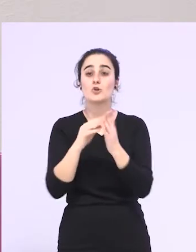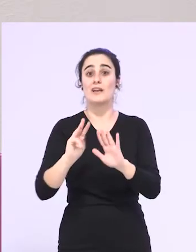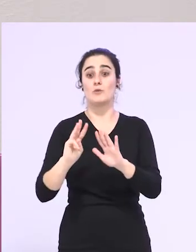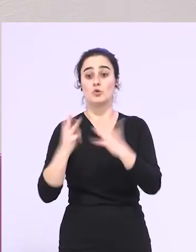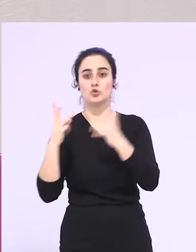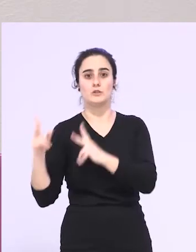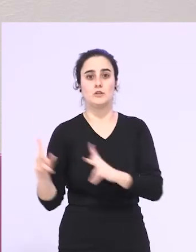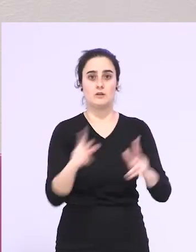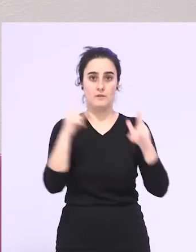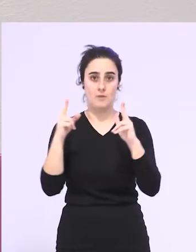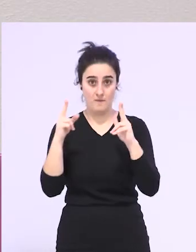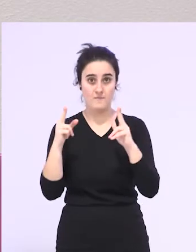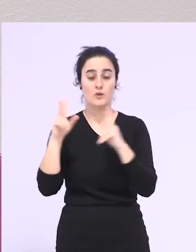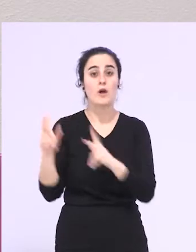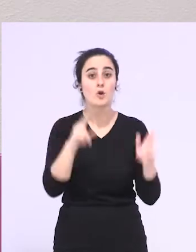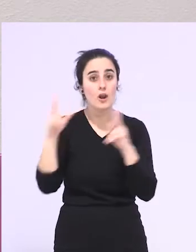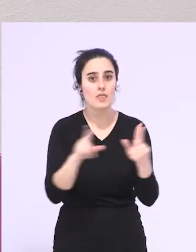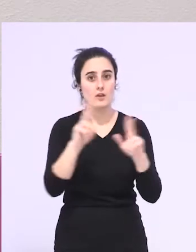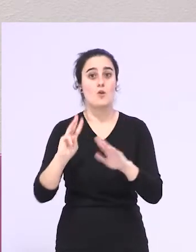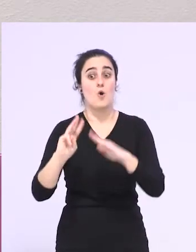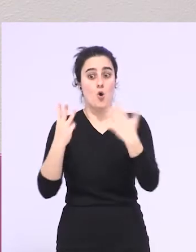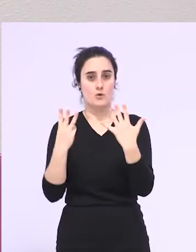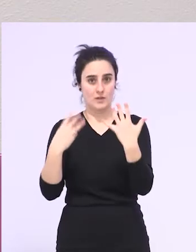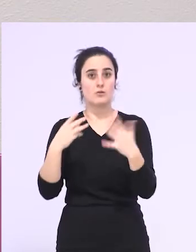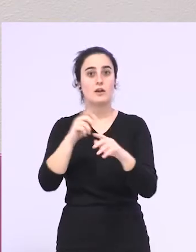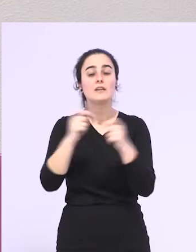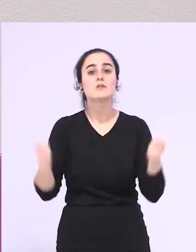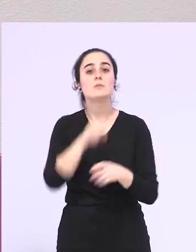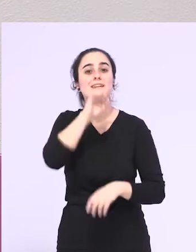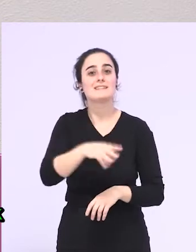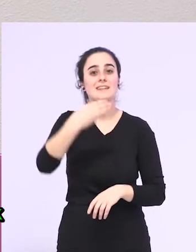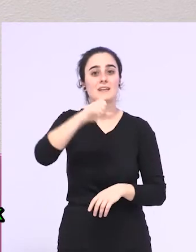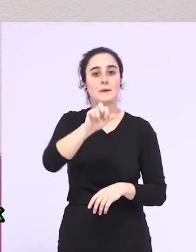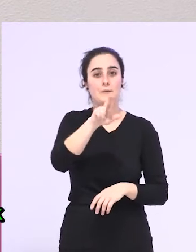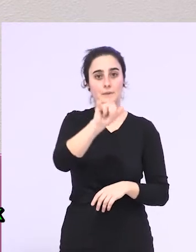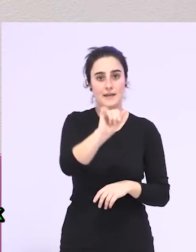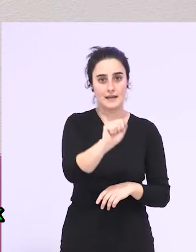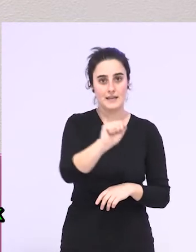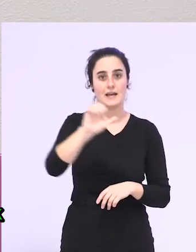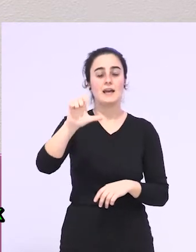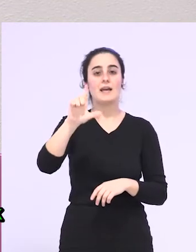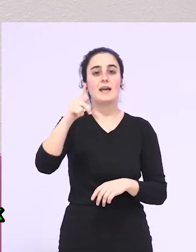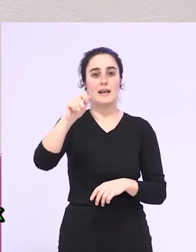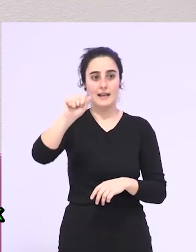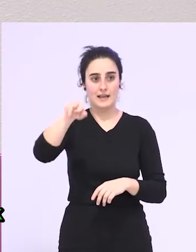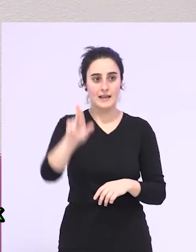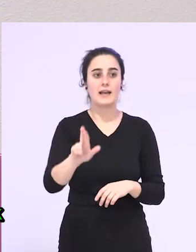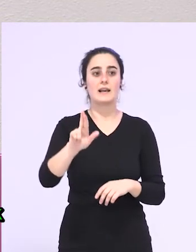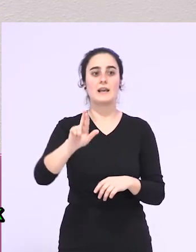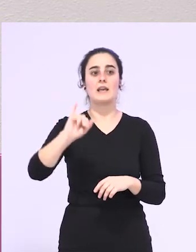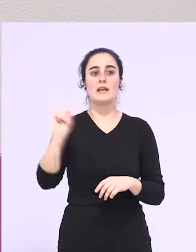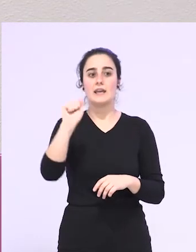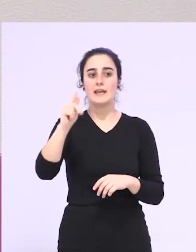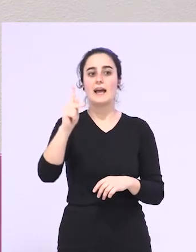atala. Bilduma hau editatzen dute Berriak, Elkarrek eta Jakinek, eta normalean Berriako kazetari batek